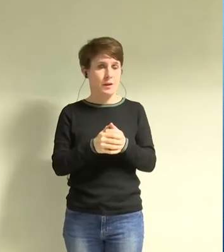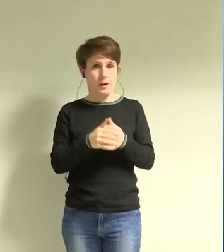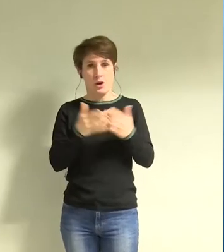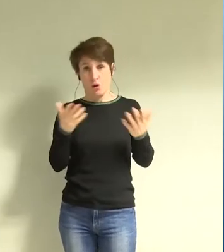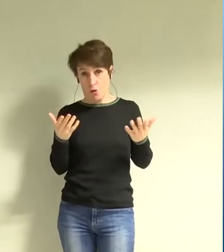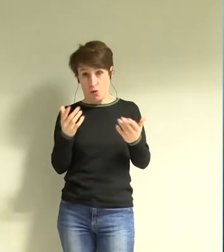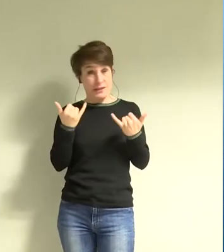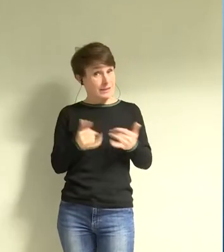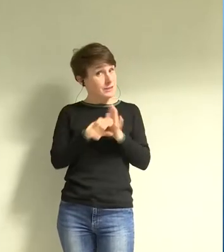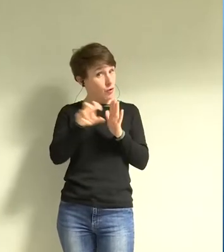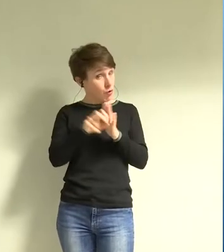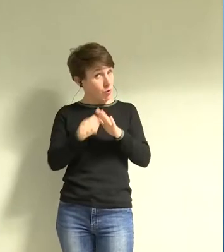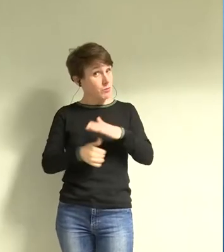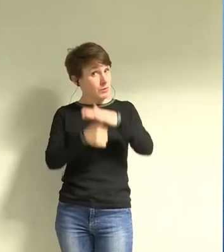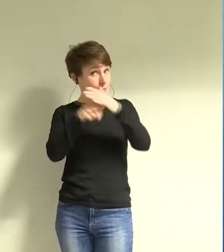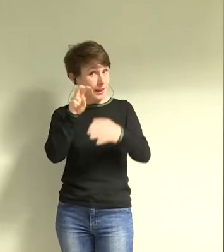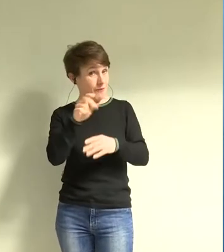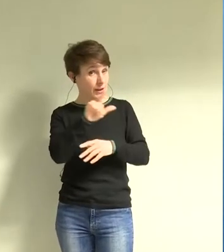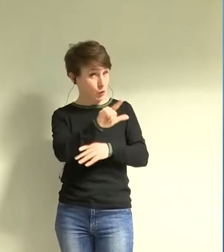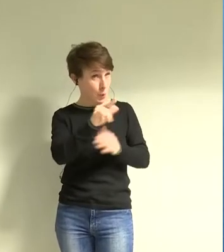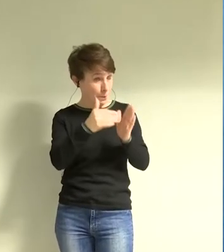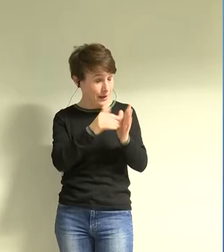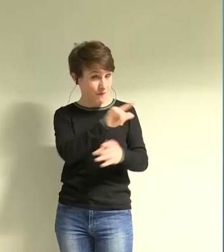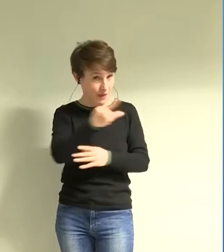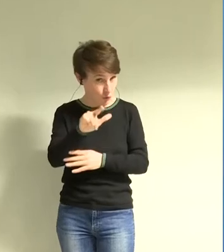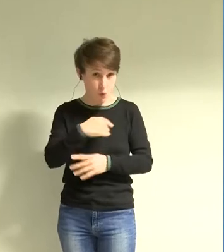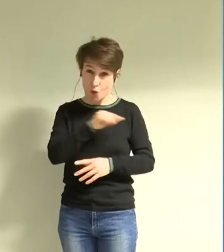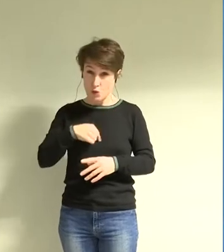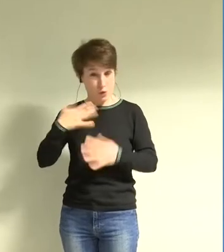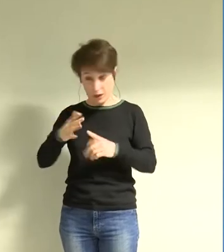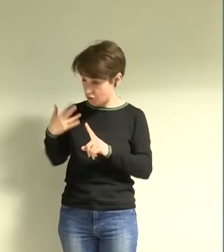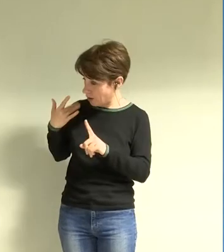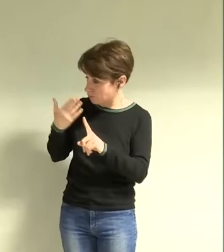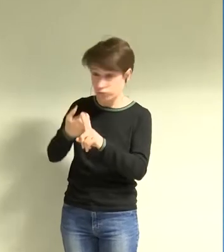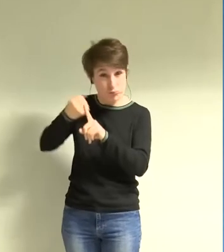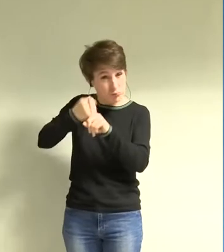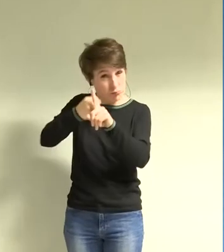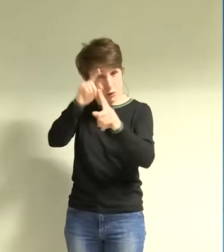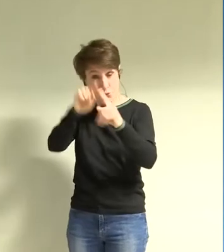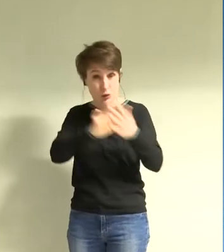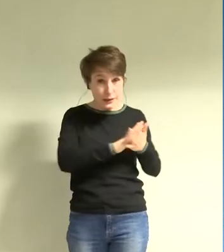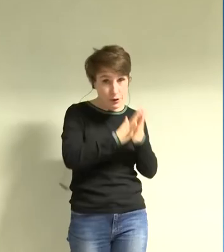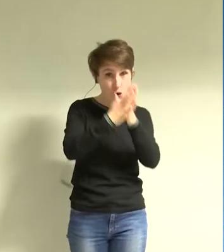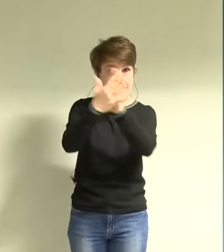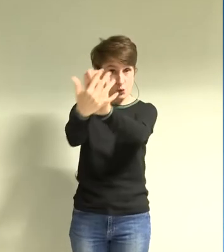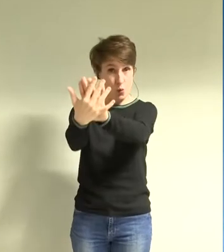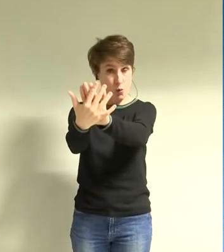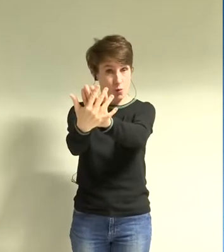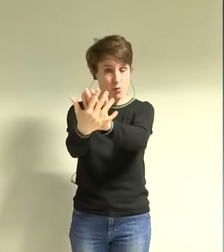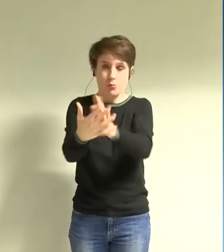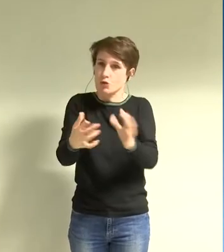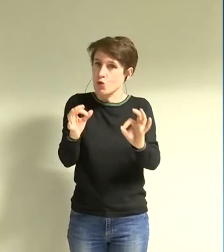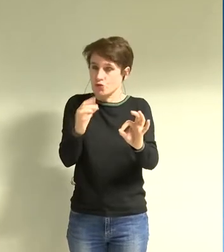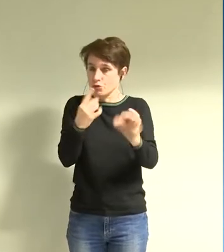capitale verte européenne 2022 nous sommes engagés depuis de nombreuses années dans des démarches de transition il ne semble donc naturel de